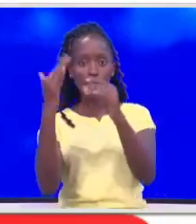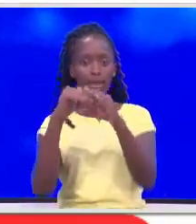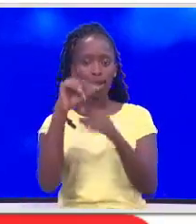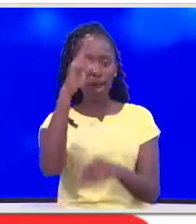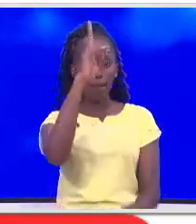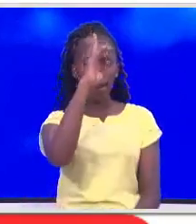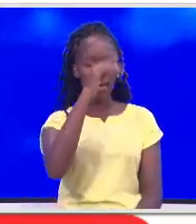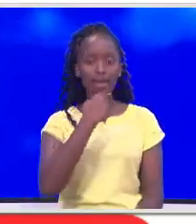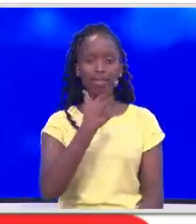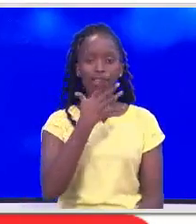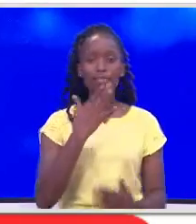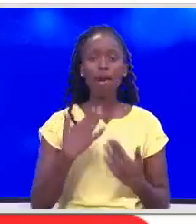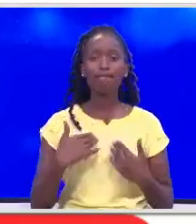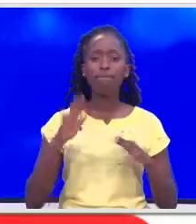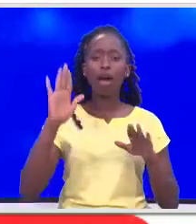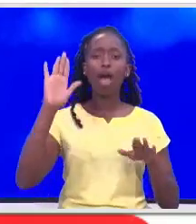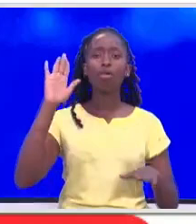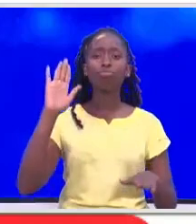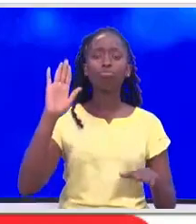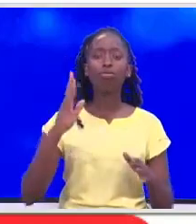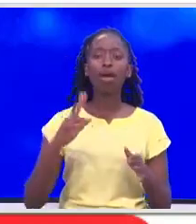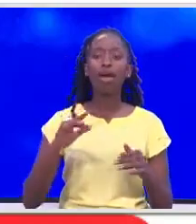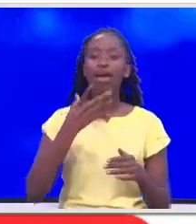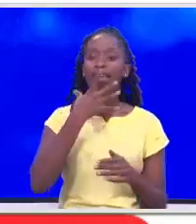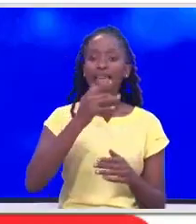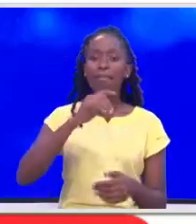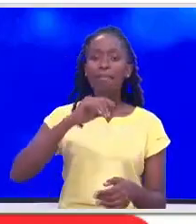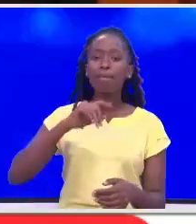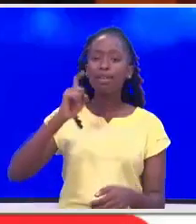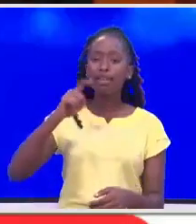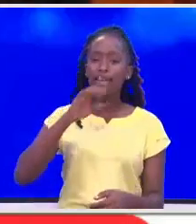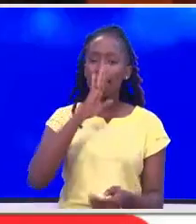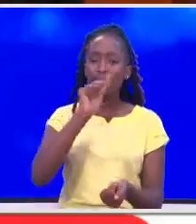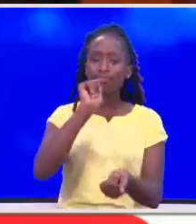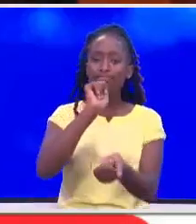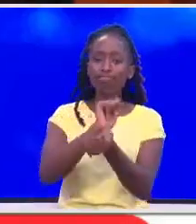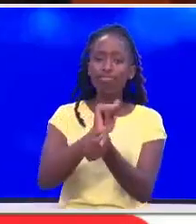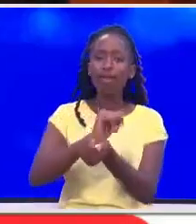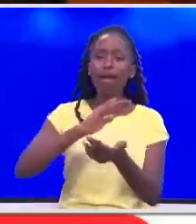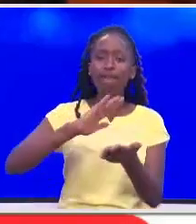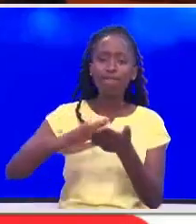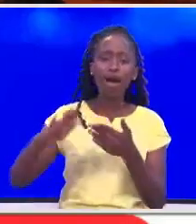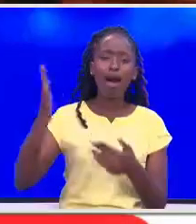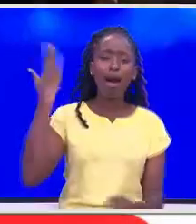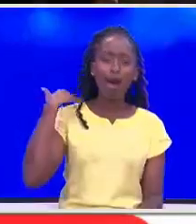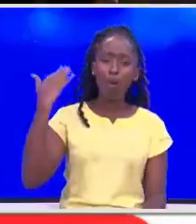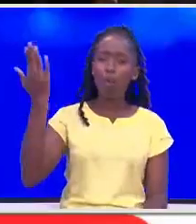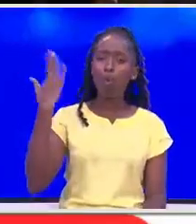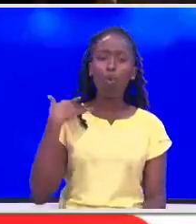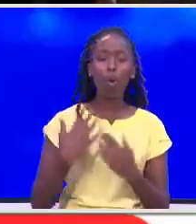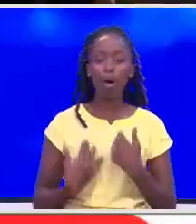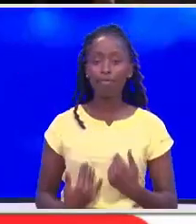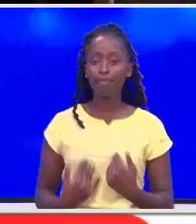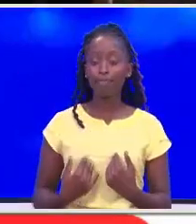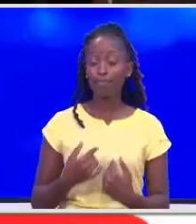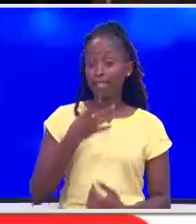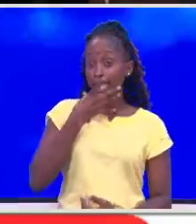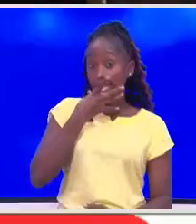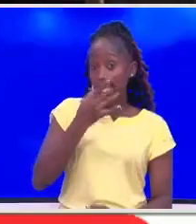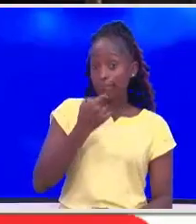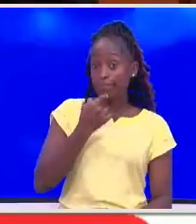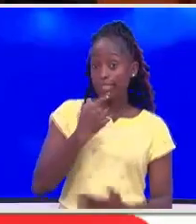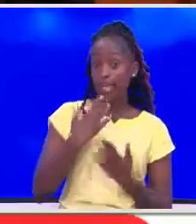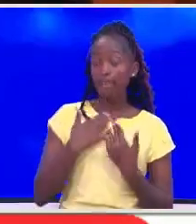yeye amesurrender. Jamaa angekuwa ameshikwa kitambo mbeleni huko. Kiongozi wa mashtaka amewasilisha ombi akitaka